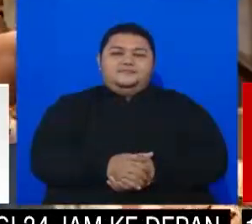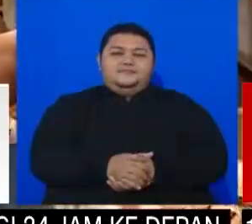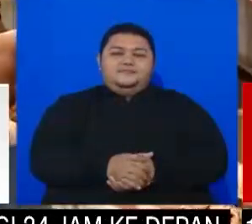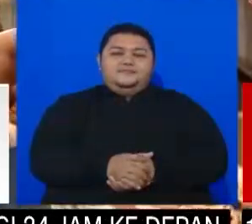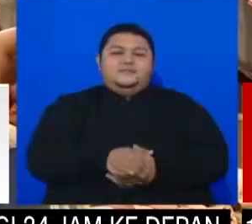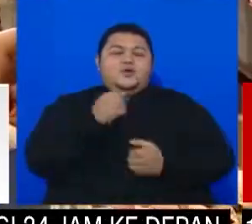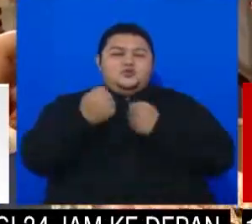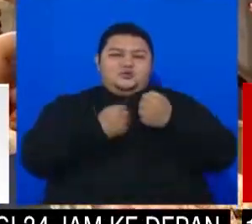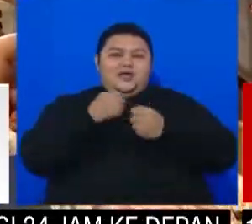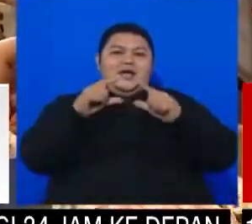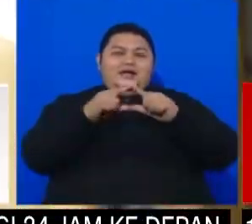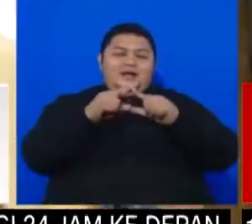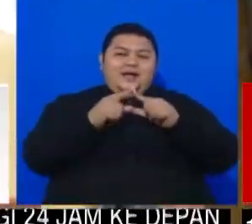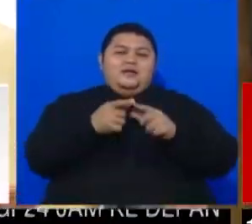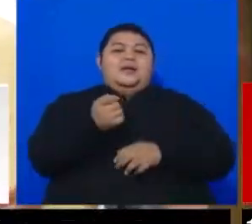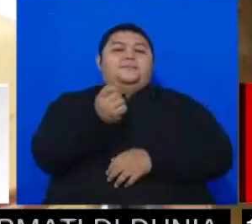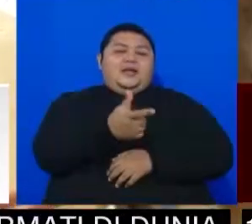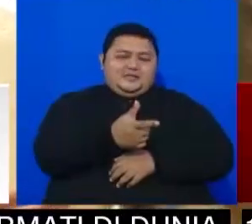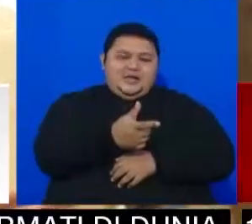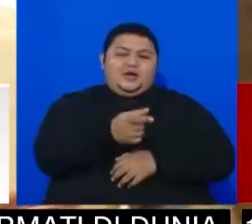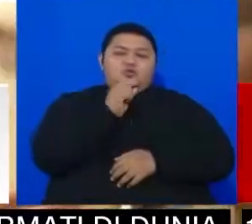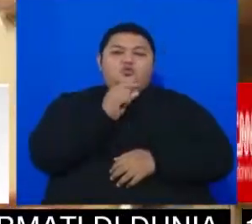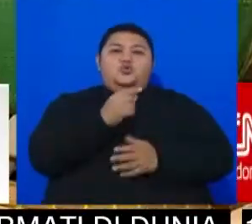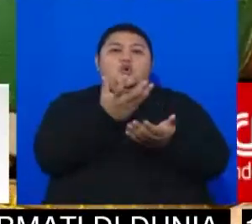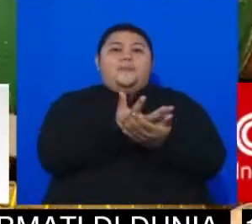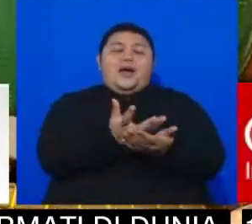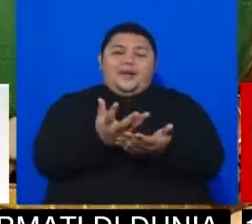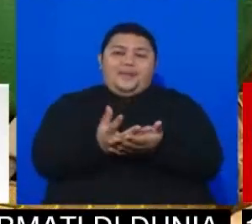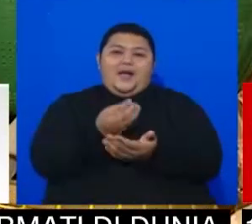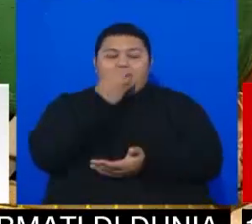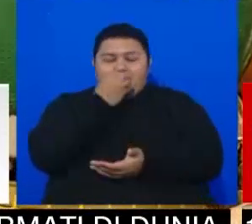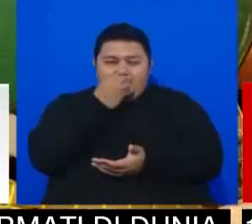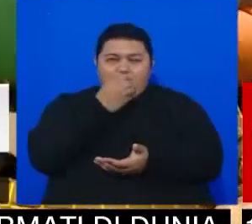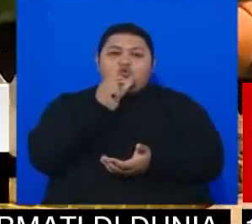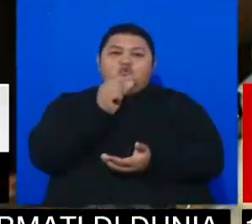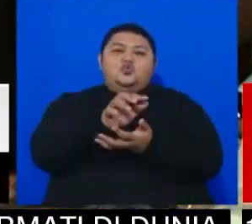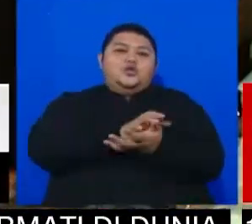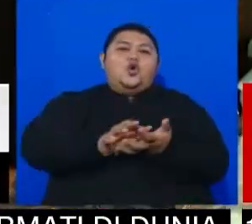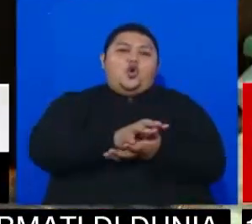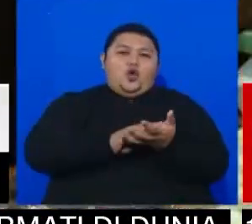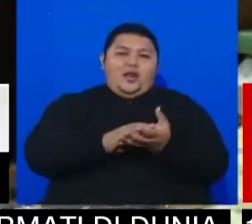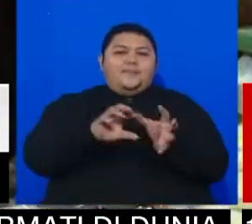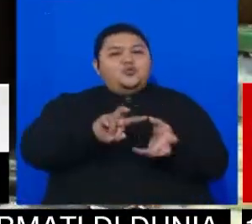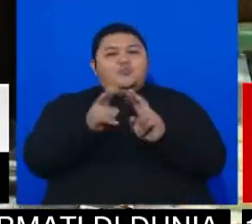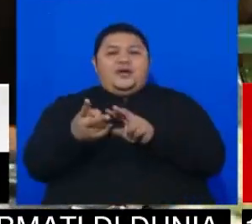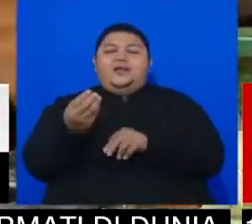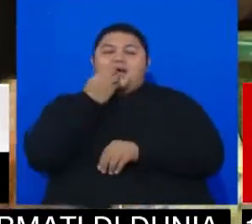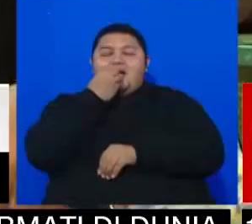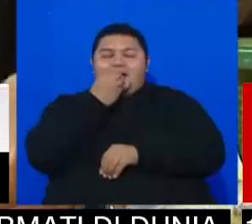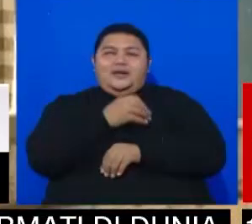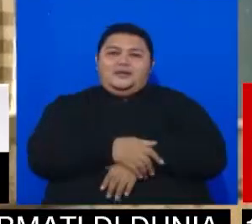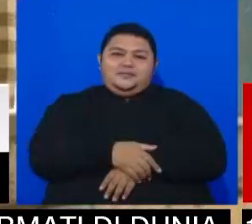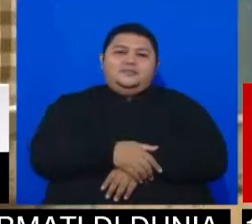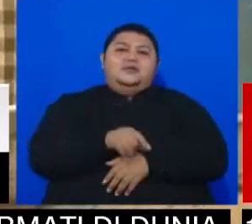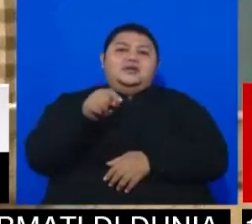Usaha angkringan dimulai dari berbelanja aneka kebutuhan bahan makanan untuk diolah menjadi menu masakan. Kegiatan belanja ini menjadi rutinitas mingguan